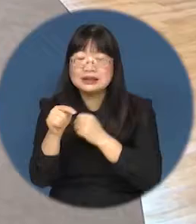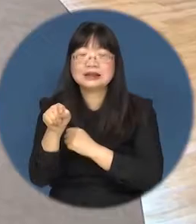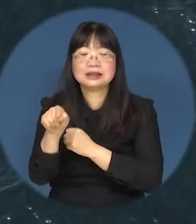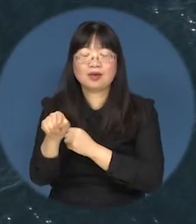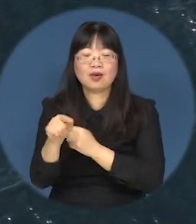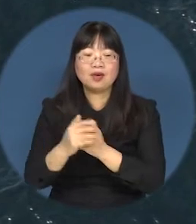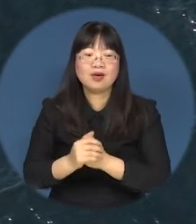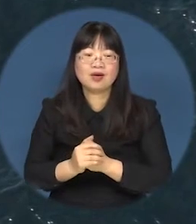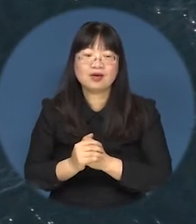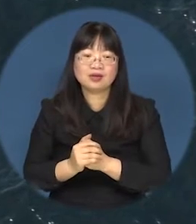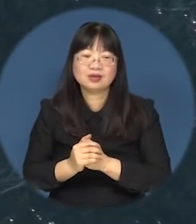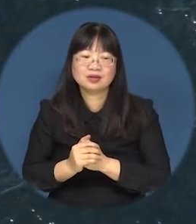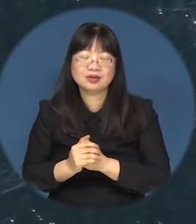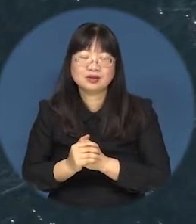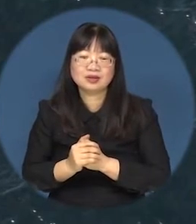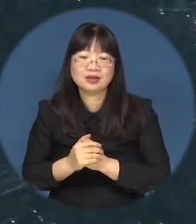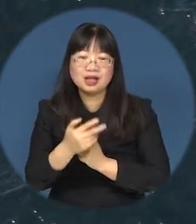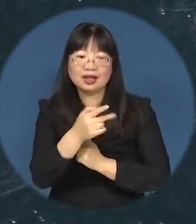것들은